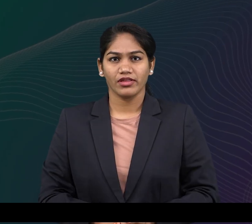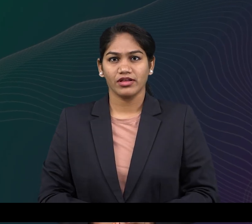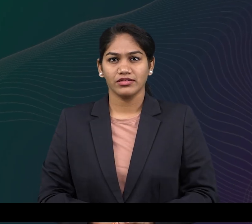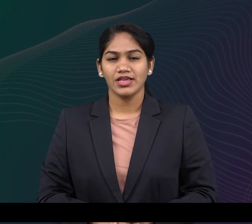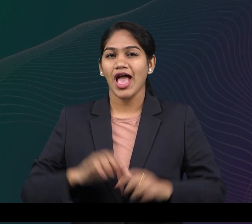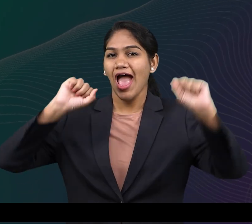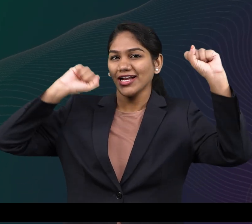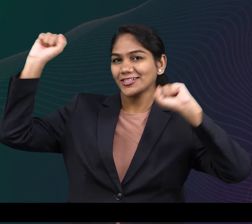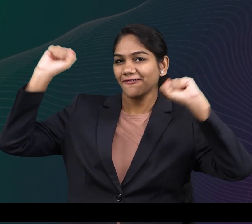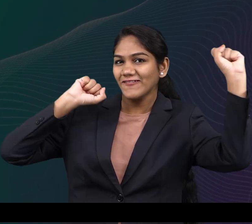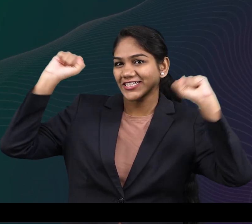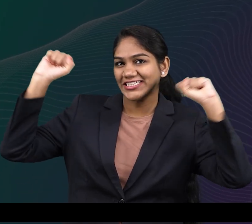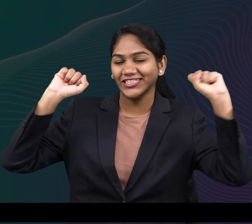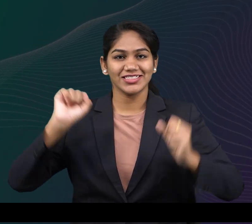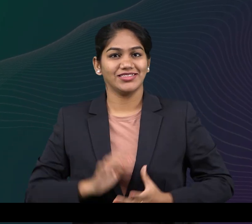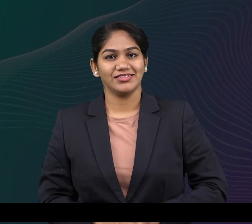गतिविधि।